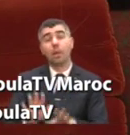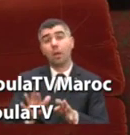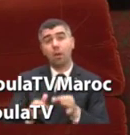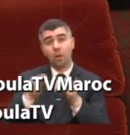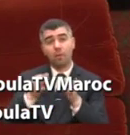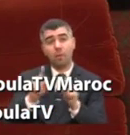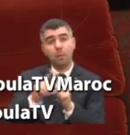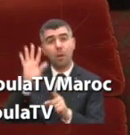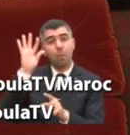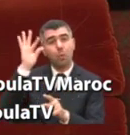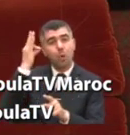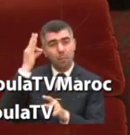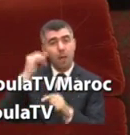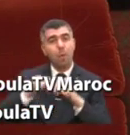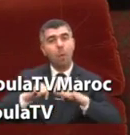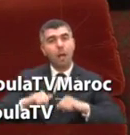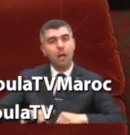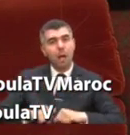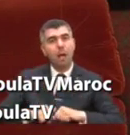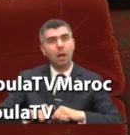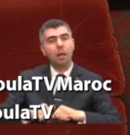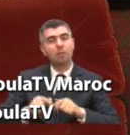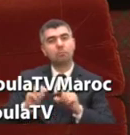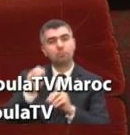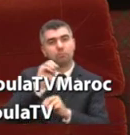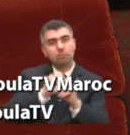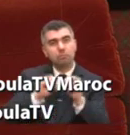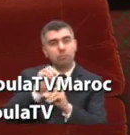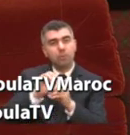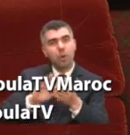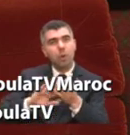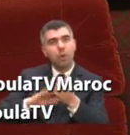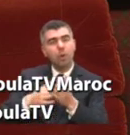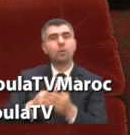المندوبية الوزارية لحقوق الإنسان منذ البداية وضعت مصفوفة جامعة لكافة